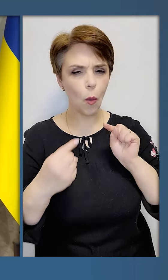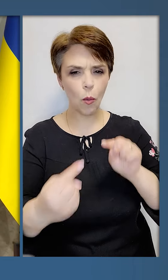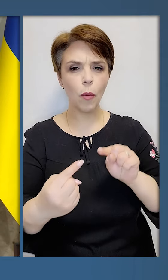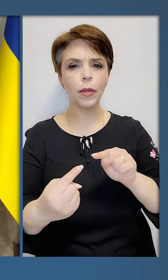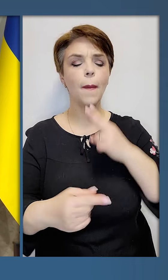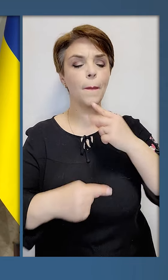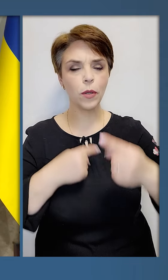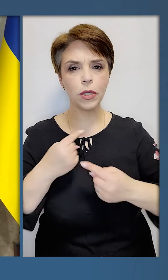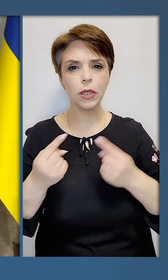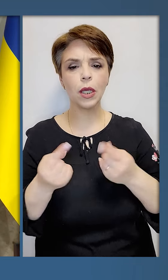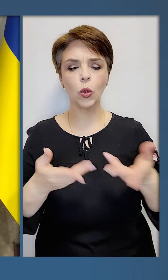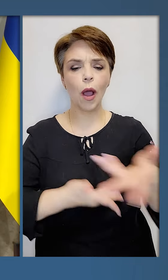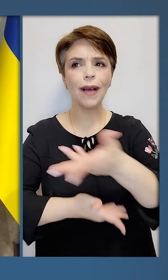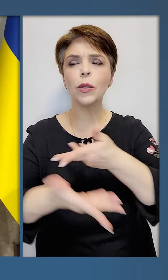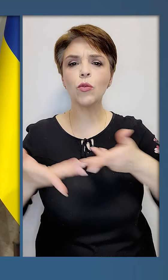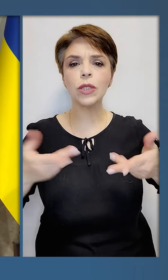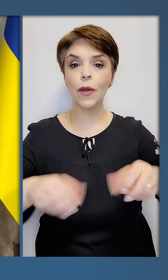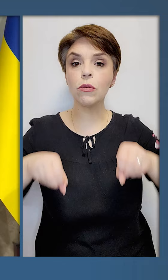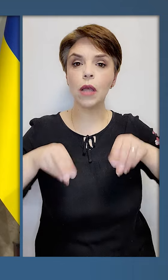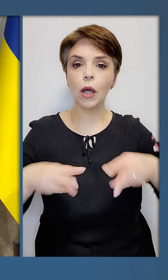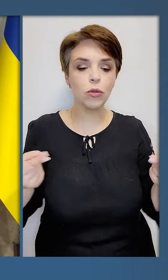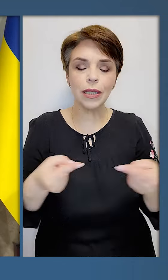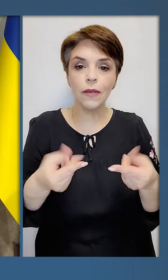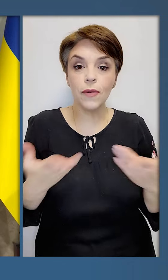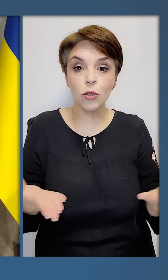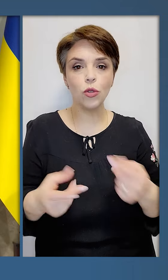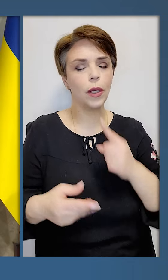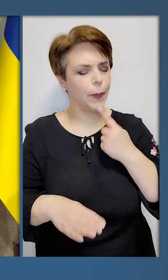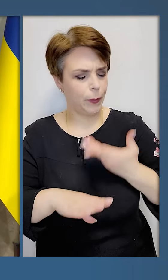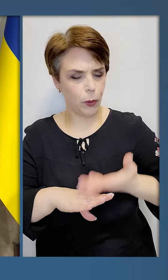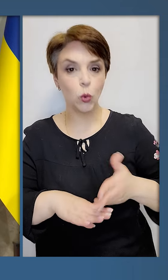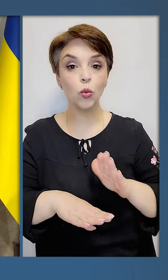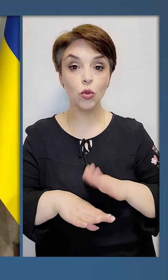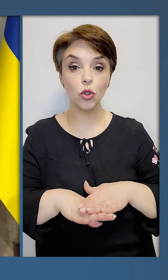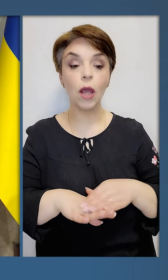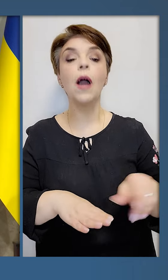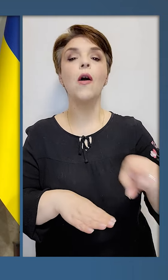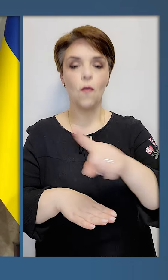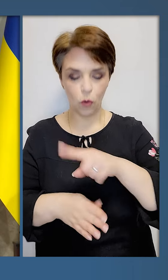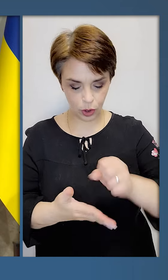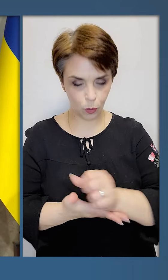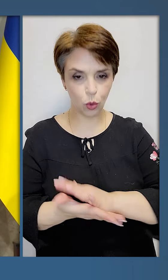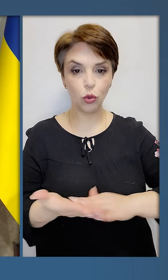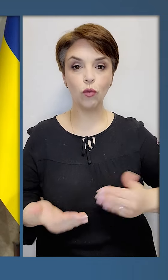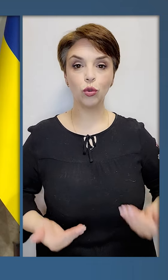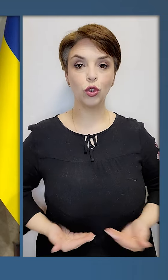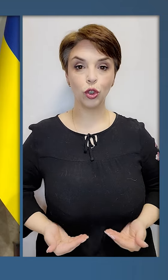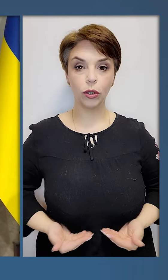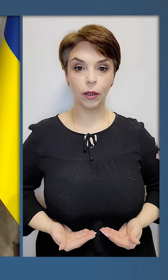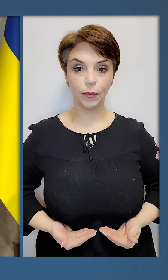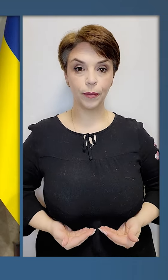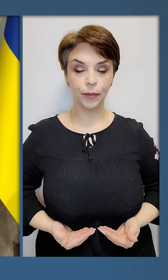Попри постійну атмосферу загрози, невизначеності та труднощі, вони продовжують